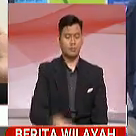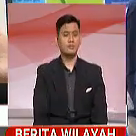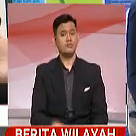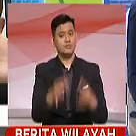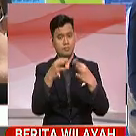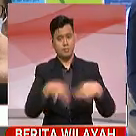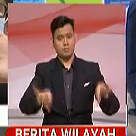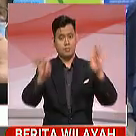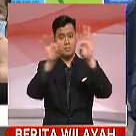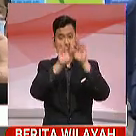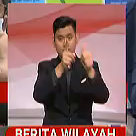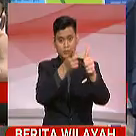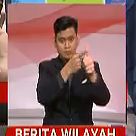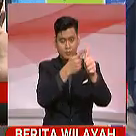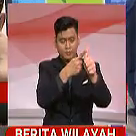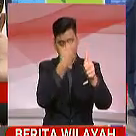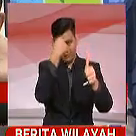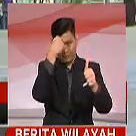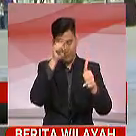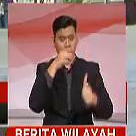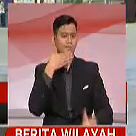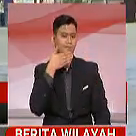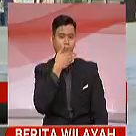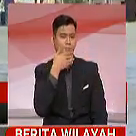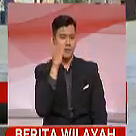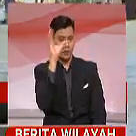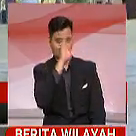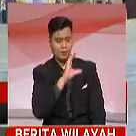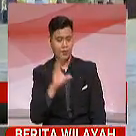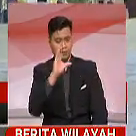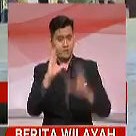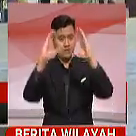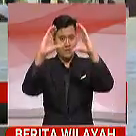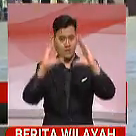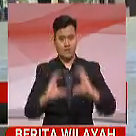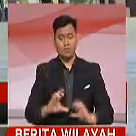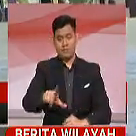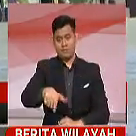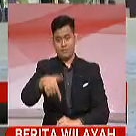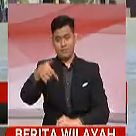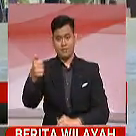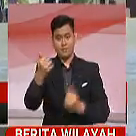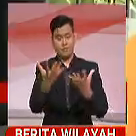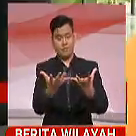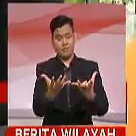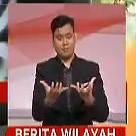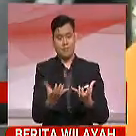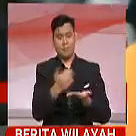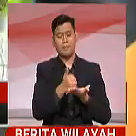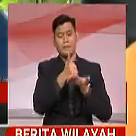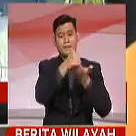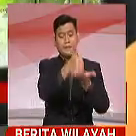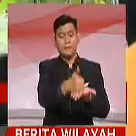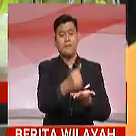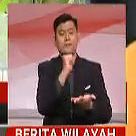untuk belia-belia itu mencari, memberikan atau alternatif lainlah untuk membantu bukan hanya